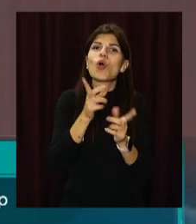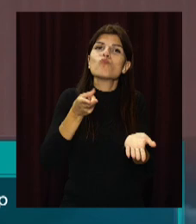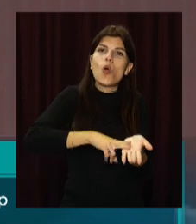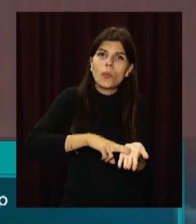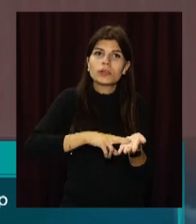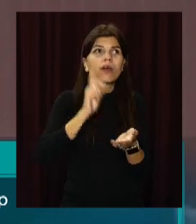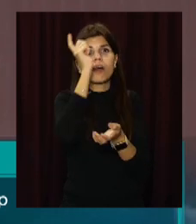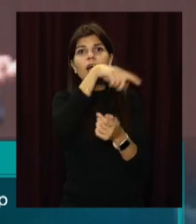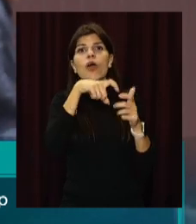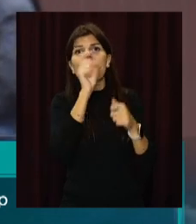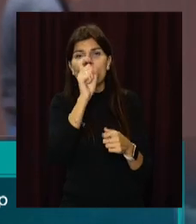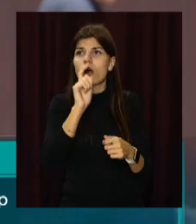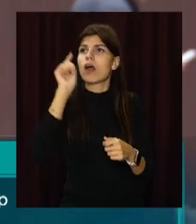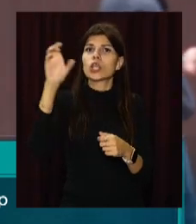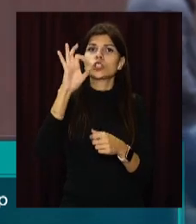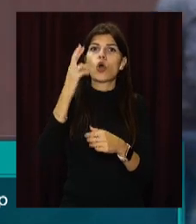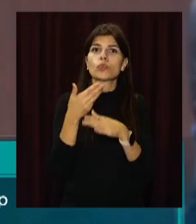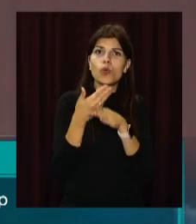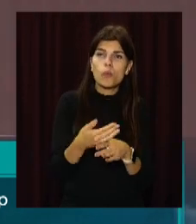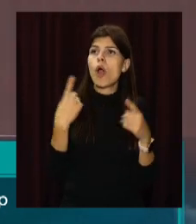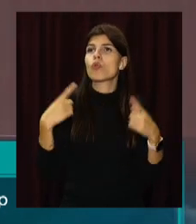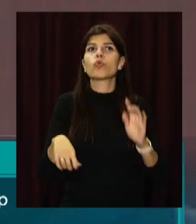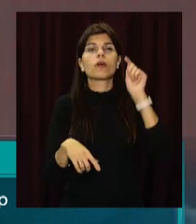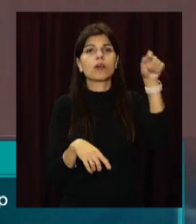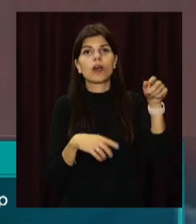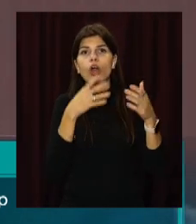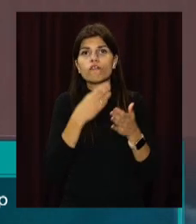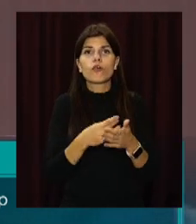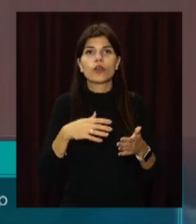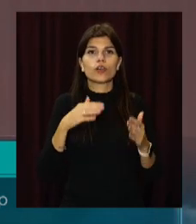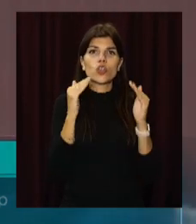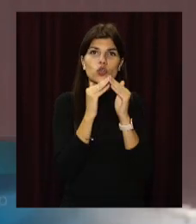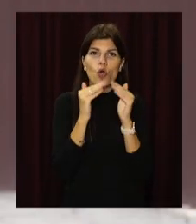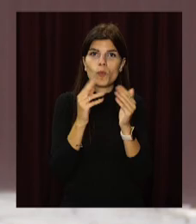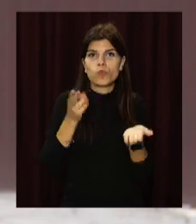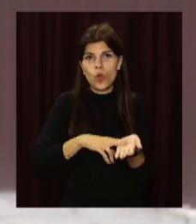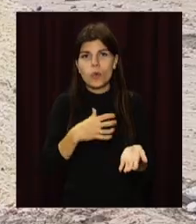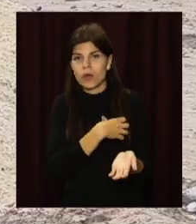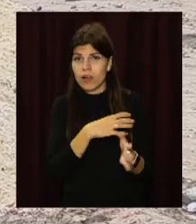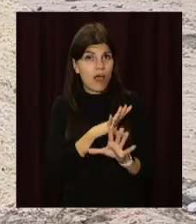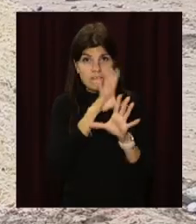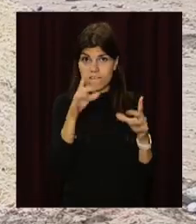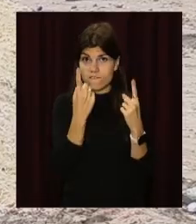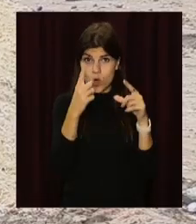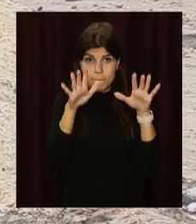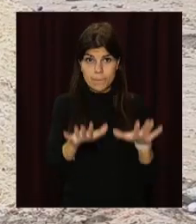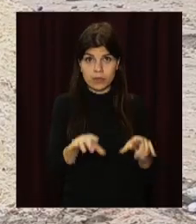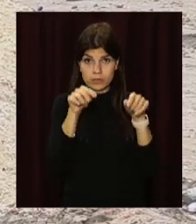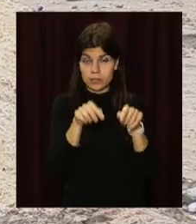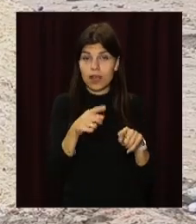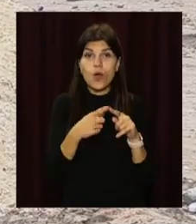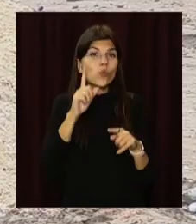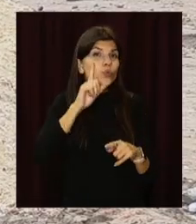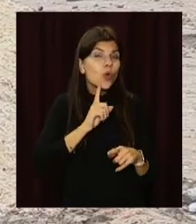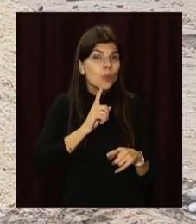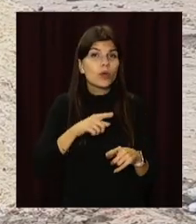іншому місці отримати там якусь допомогу соціальну, а в іншому місці зареєструвати своє майно. Він може це все зробити в один день. У ЦНАПі адміністратори